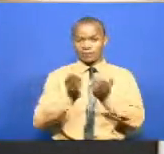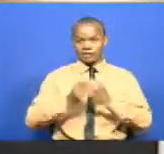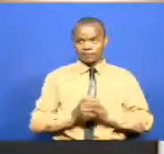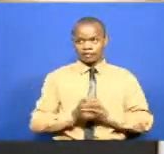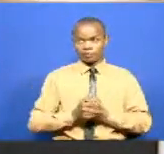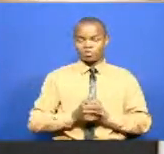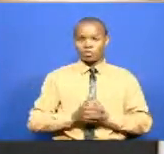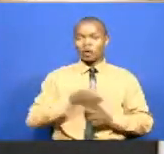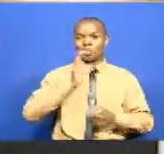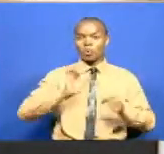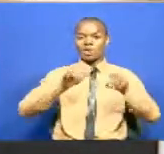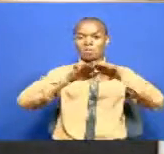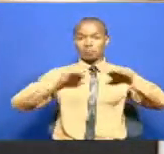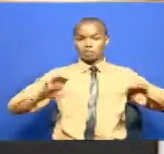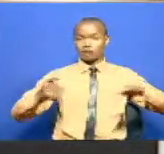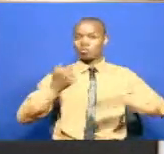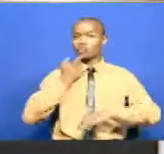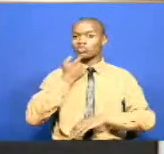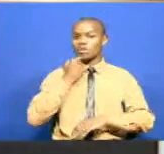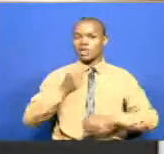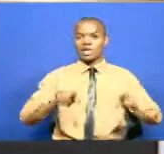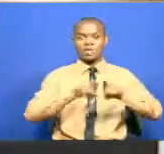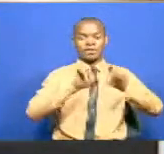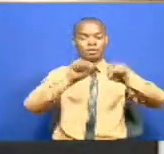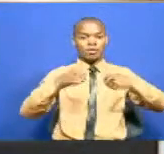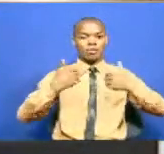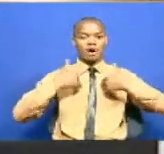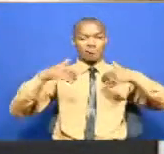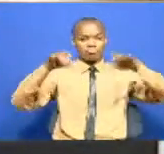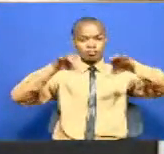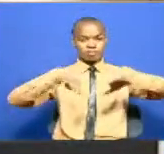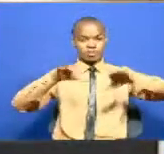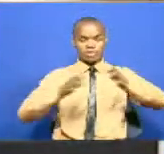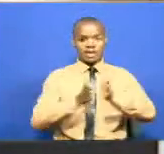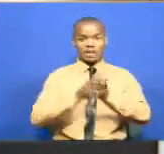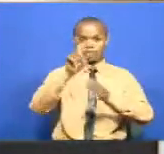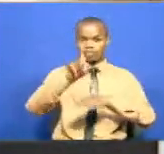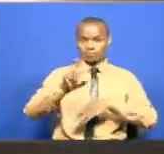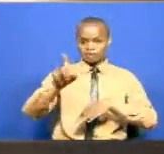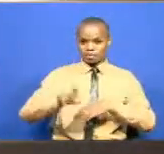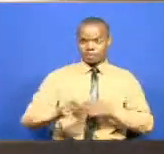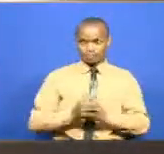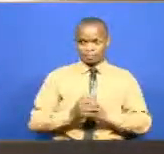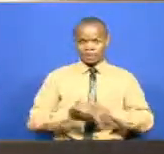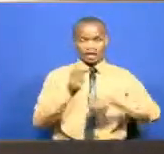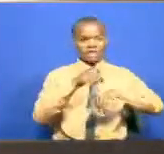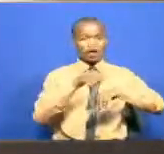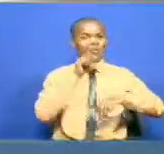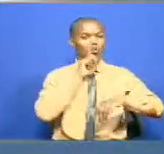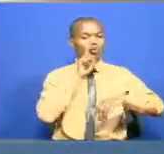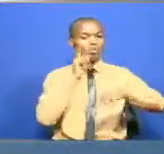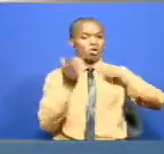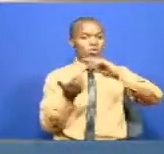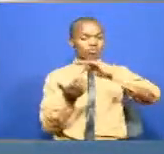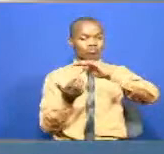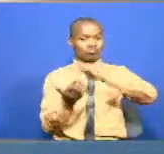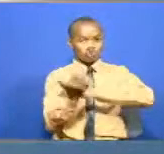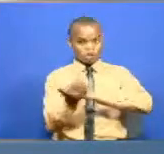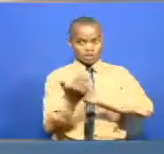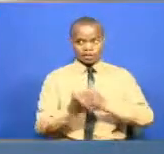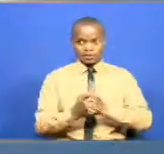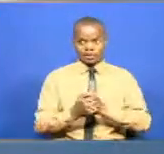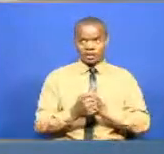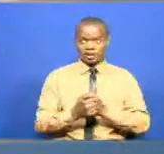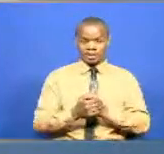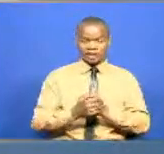ziwa Turkana vile vile kunatarajiwa kuwa na rasharasha za mvua na ngurumo za radi. Itakapotimu kesho asubuhi, ni kwamba maeneo